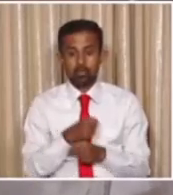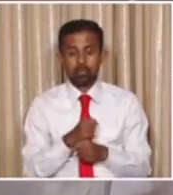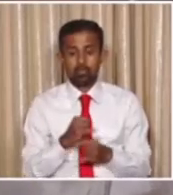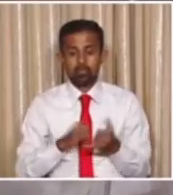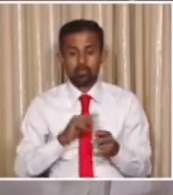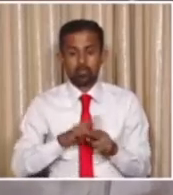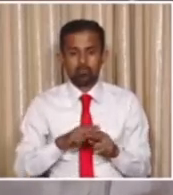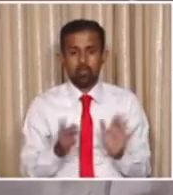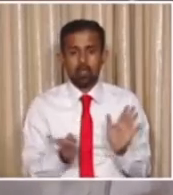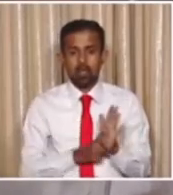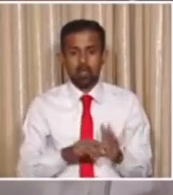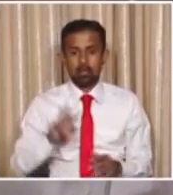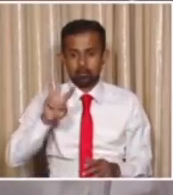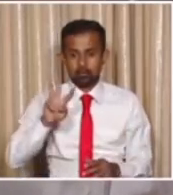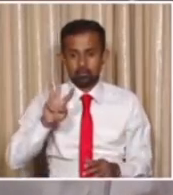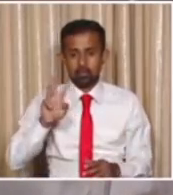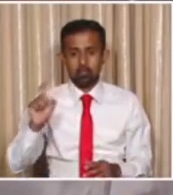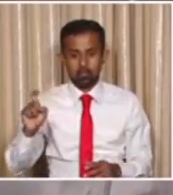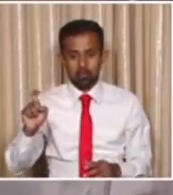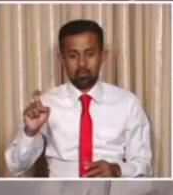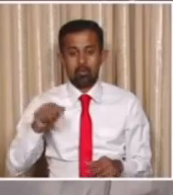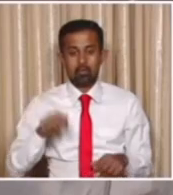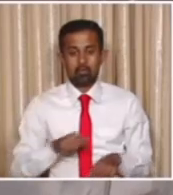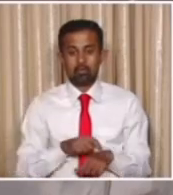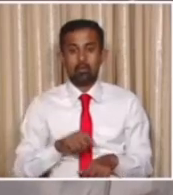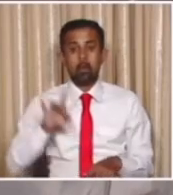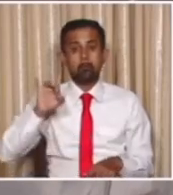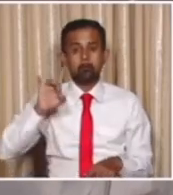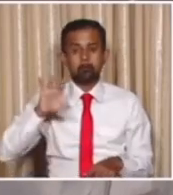හිටිය 103,000ක් විතර. දැන් ඉන්නව 15,000ක්.